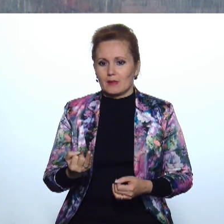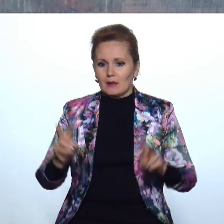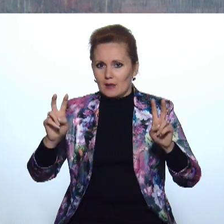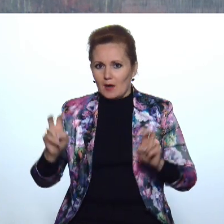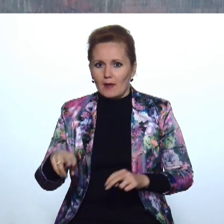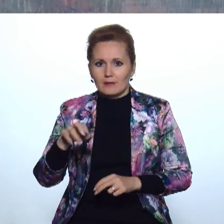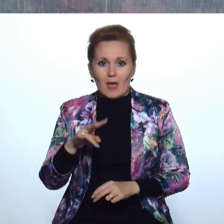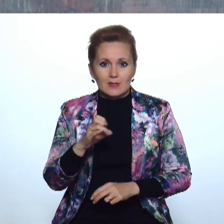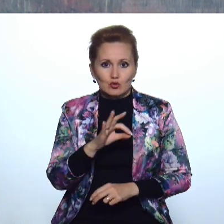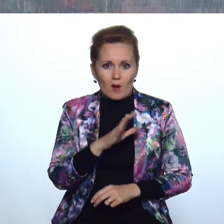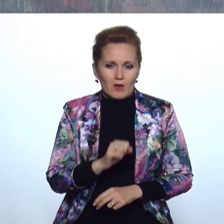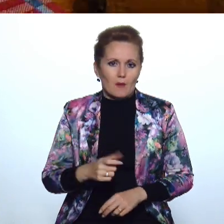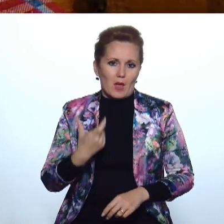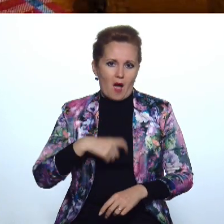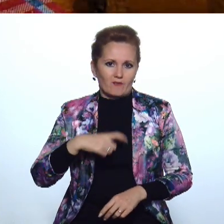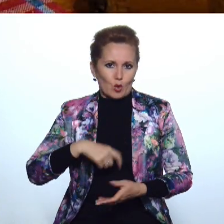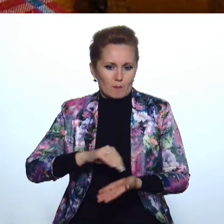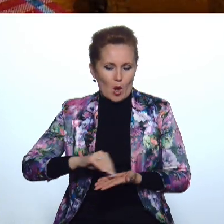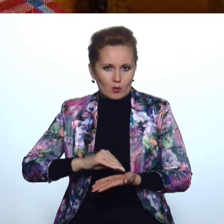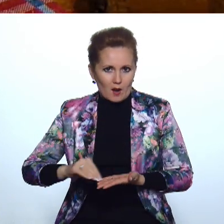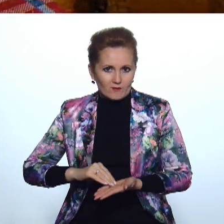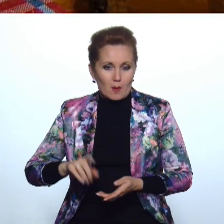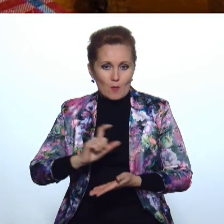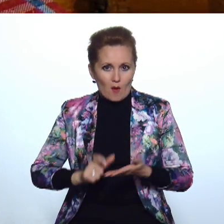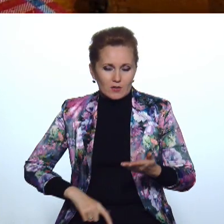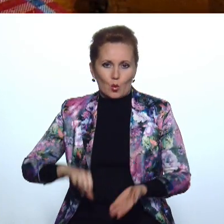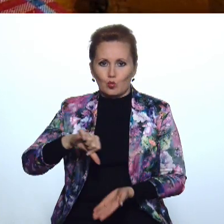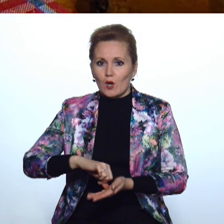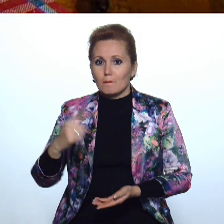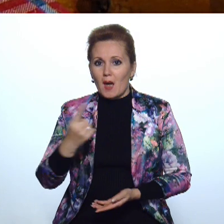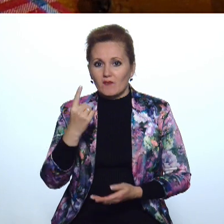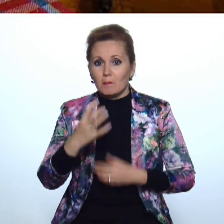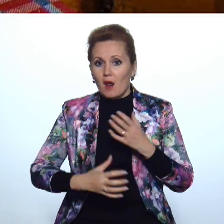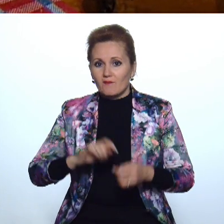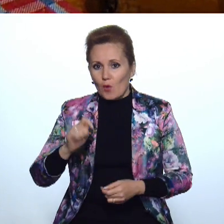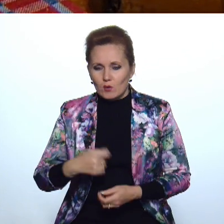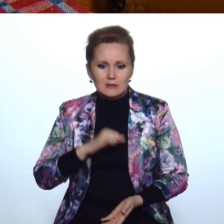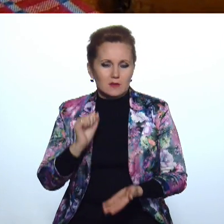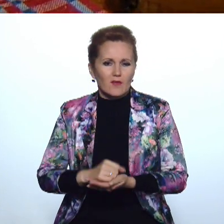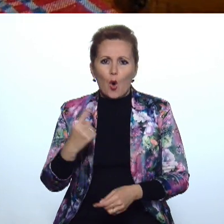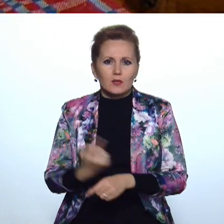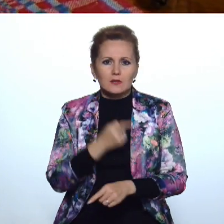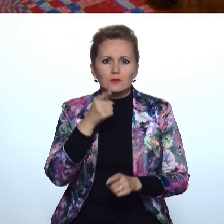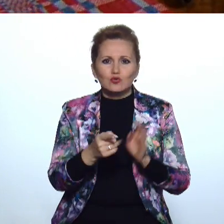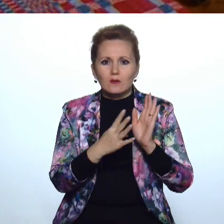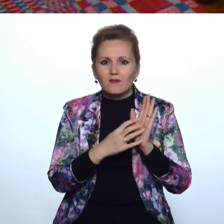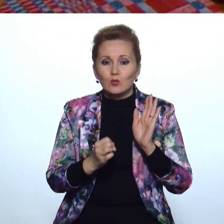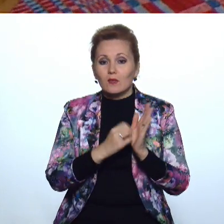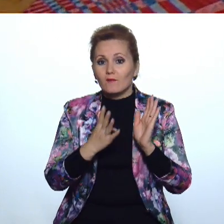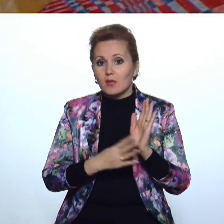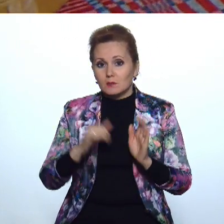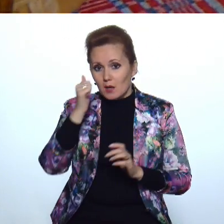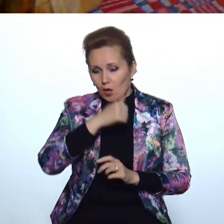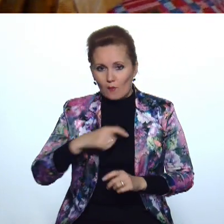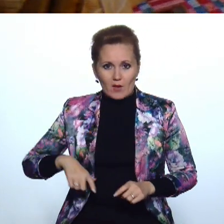Алексея Денисова. Это автобиографическая повесть участника Первой мировой войны. Издавалась она один раз в 1919 в Казани,